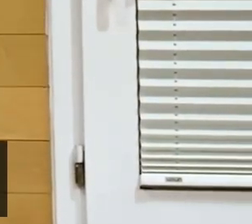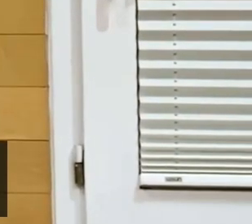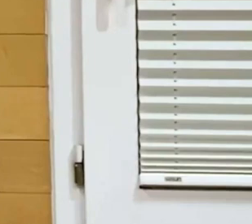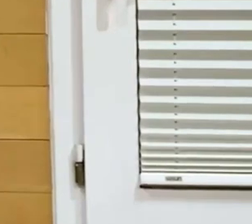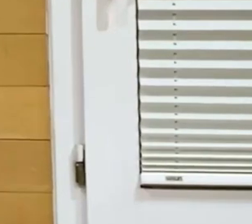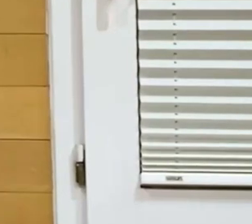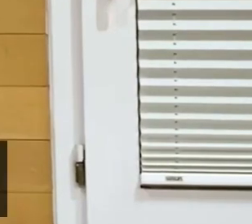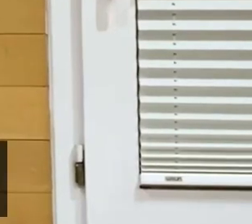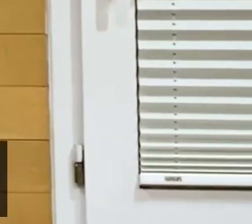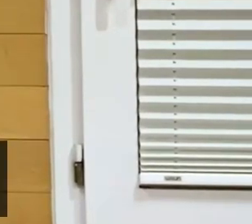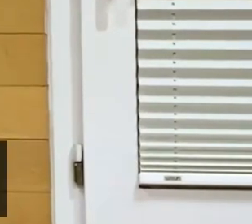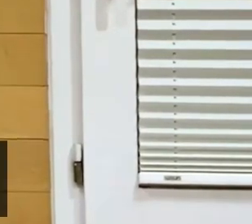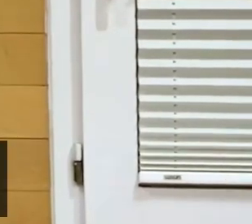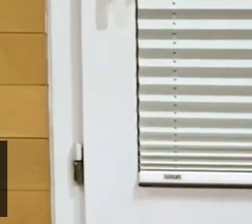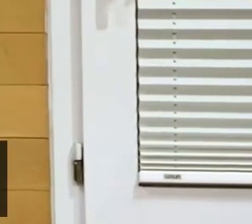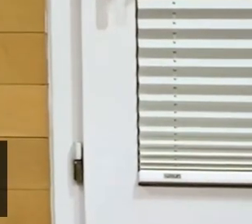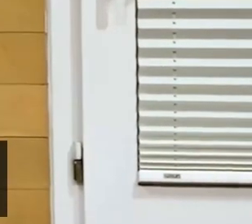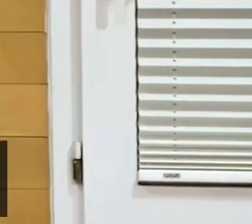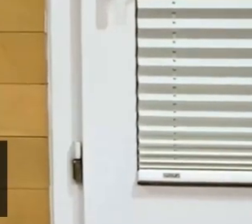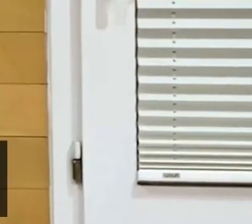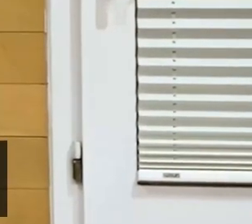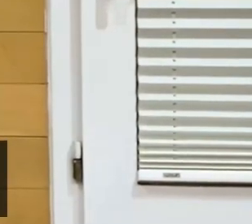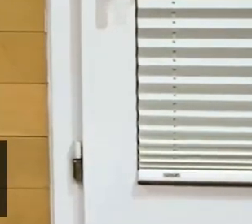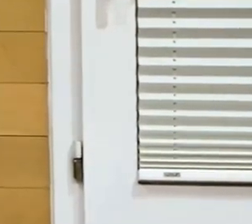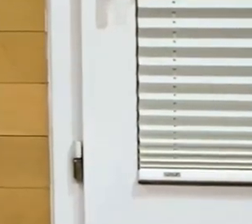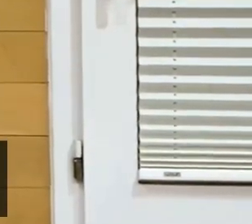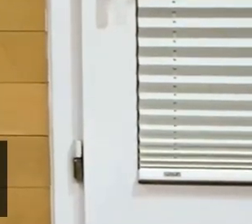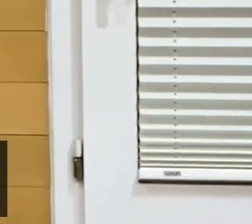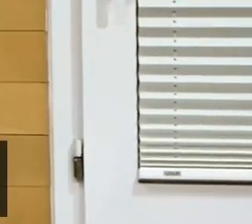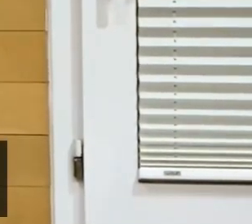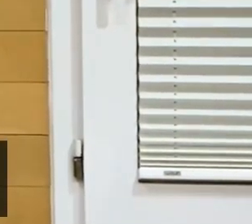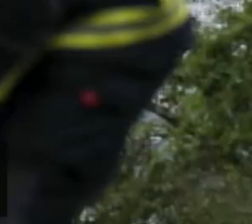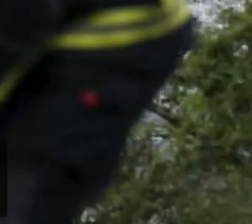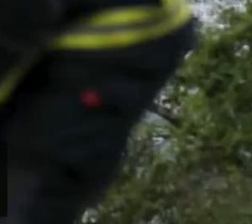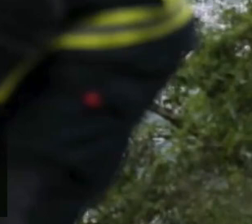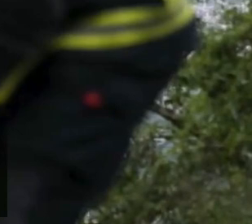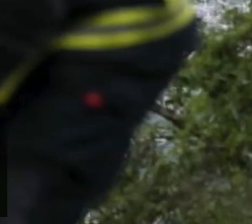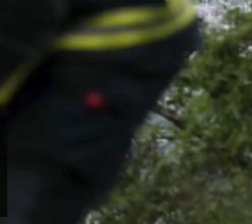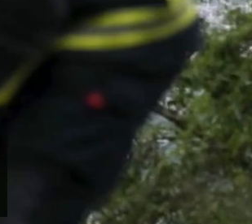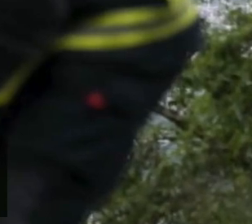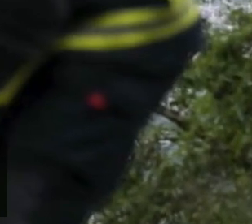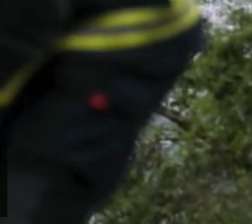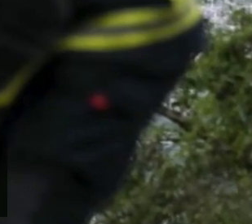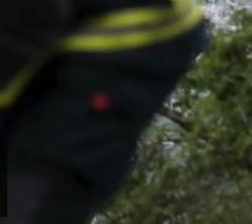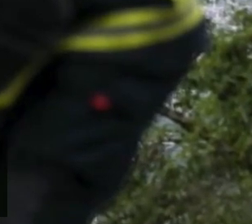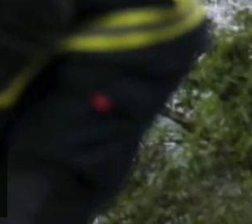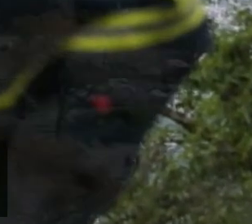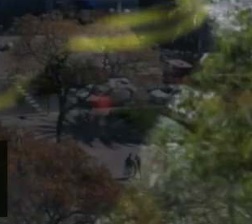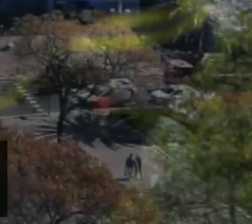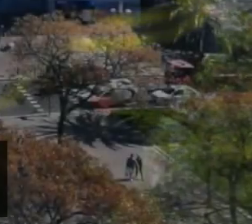fa molt de temps. Som plenament conscients que com a éssers humans, que com a persones, som vulnerables i, per